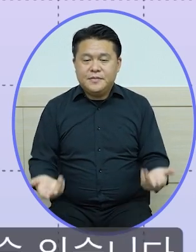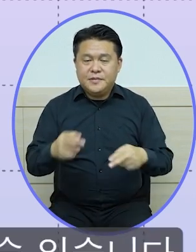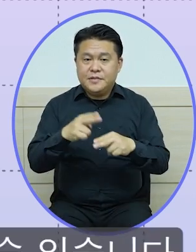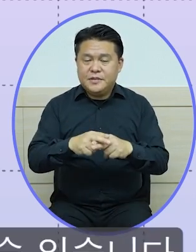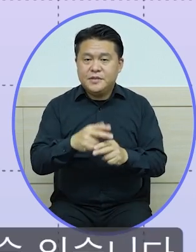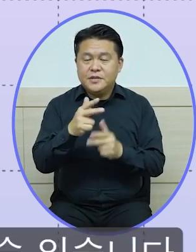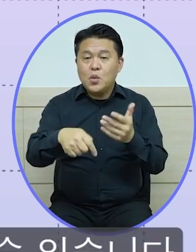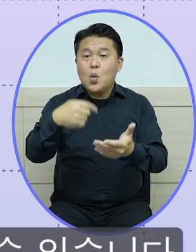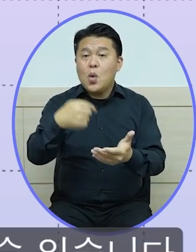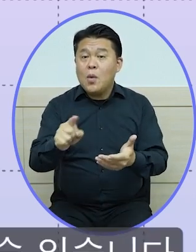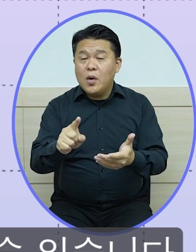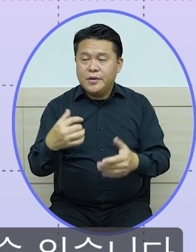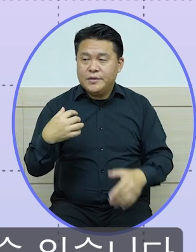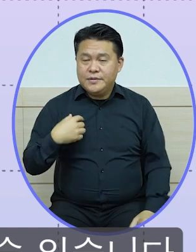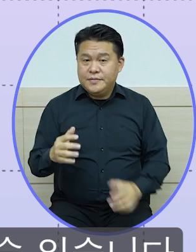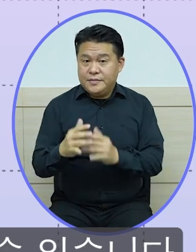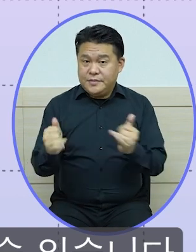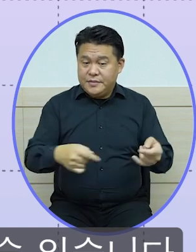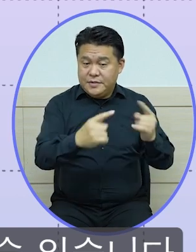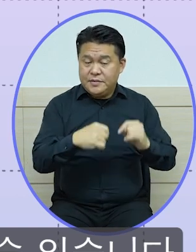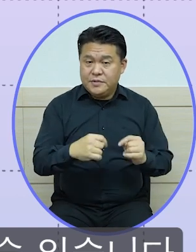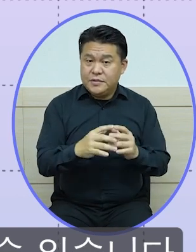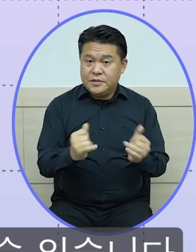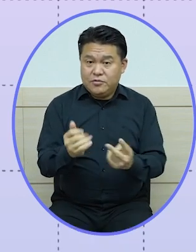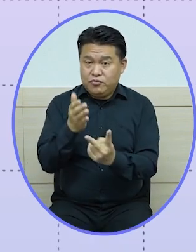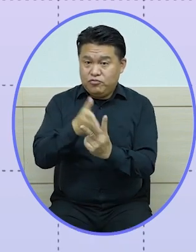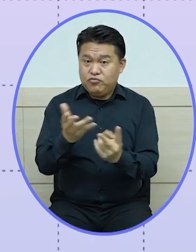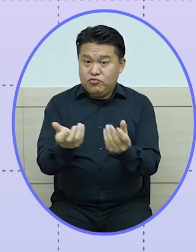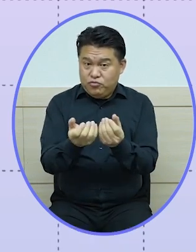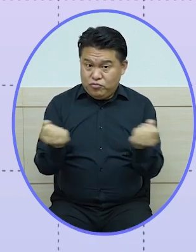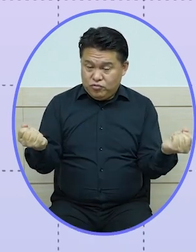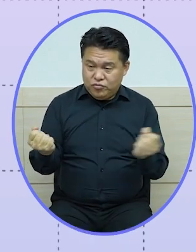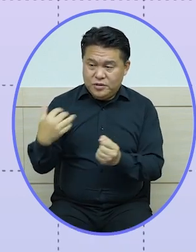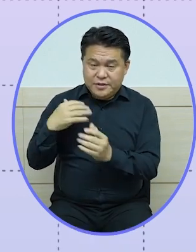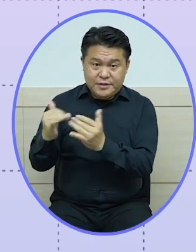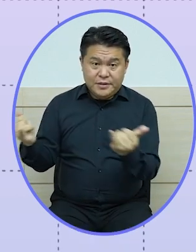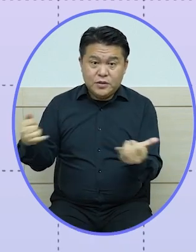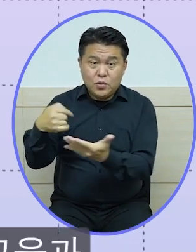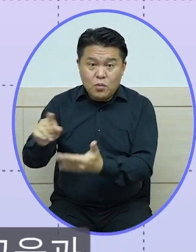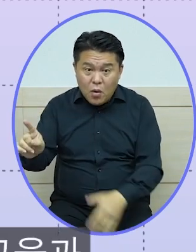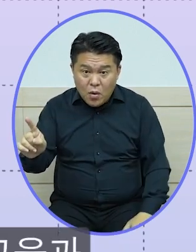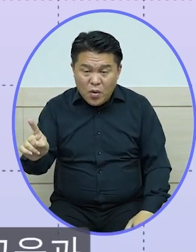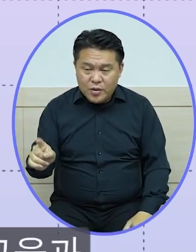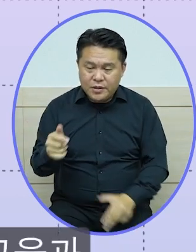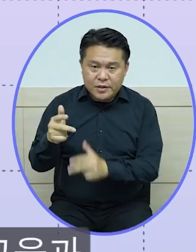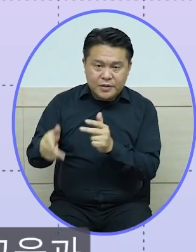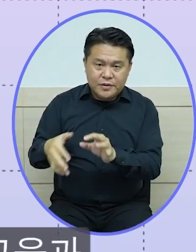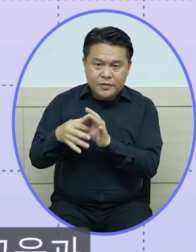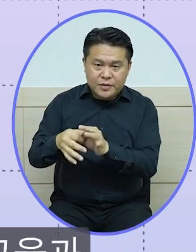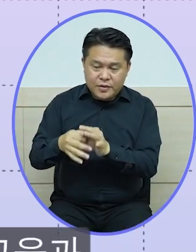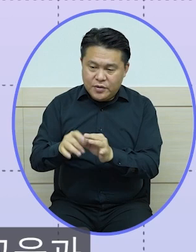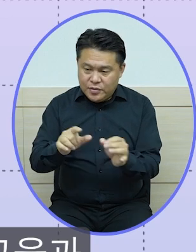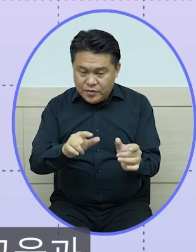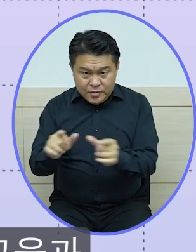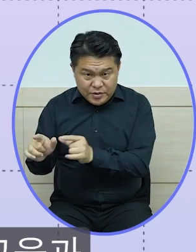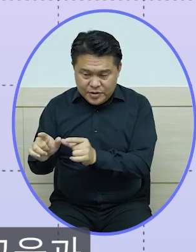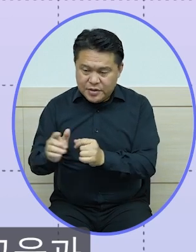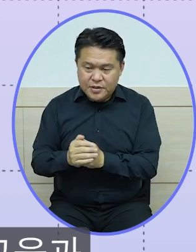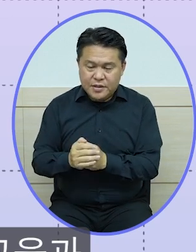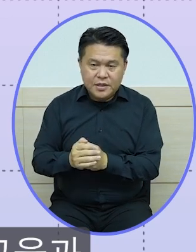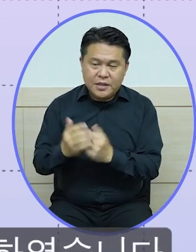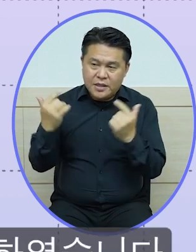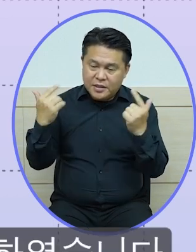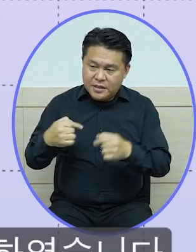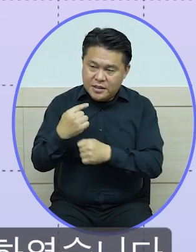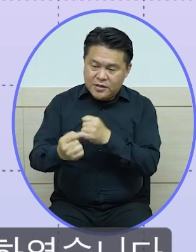일자리 사업 교육은 크게 담당자와 참여자로 구분할 수 있습니다. 사업 담당자를 대상으로는 사업 이외 도모를 위해 매년 상하반기 담당자